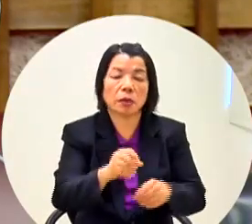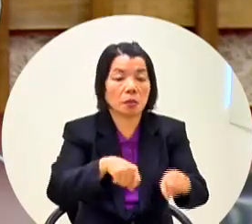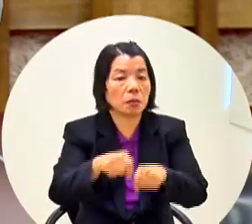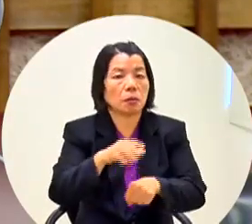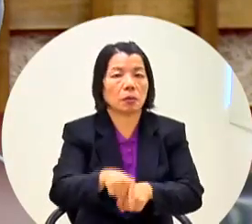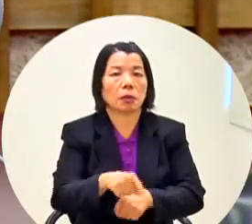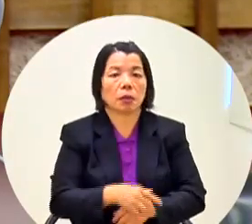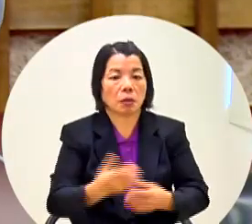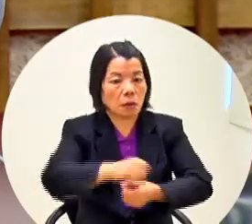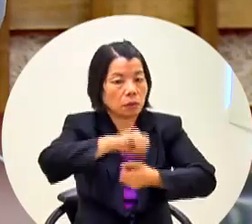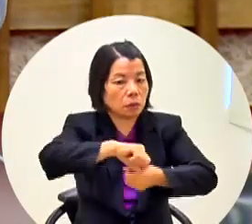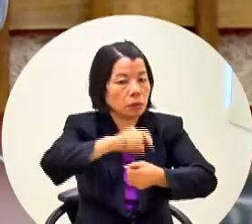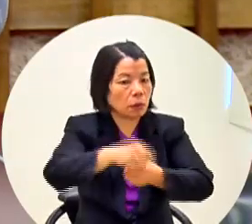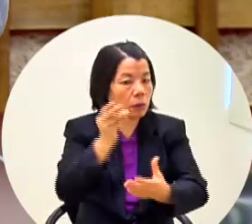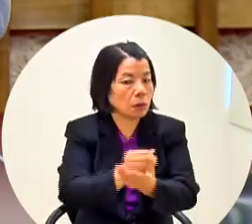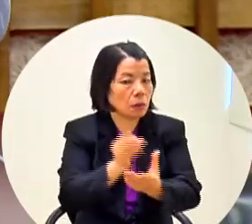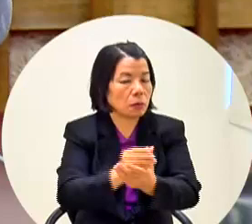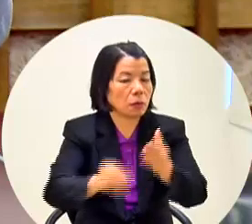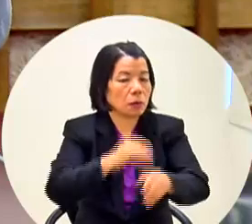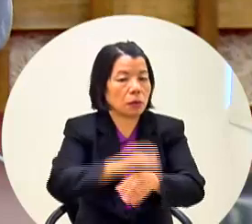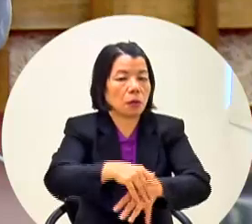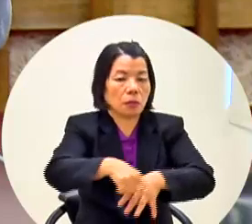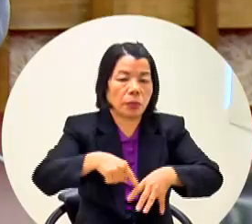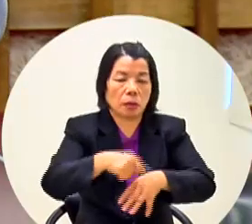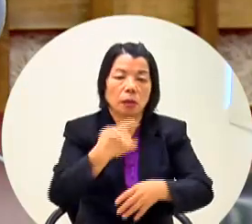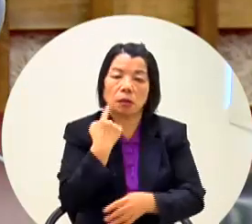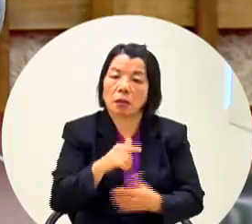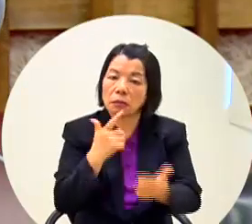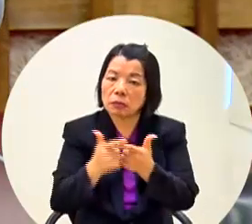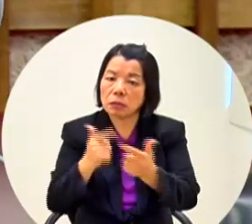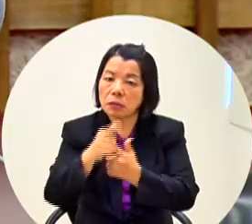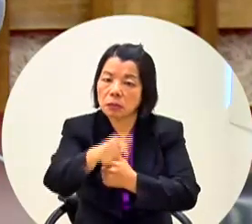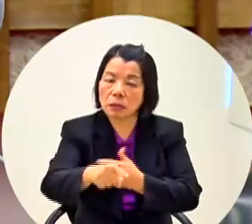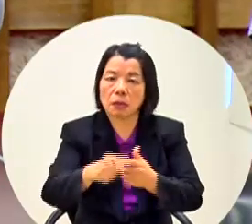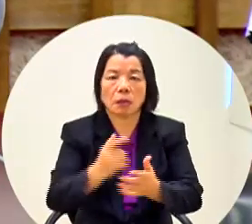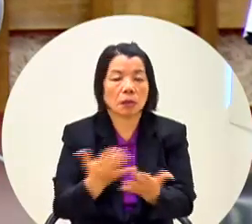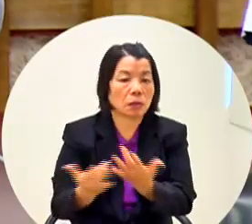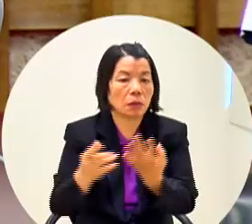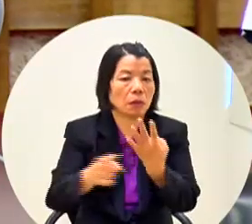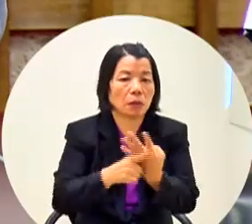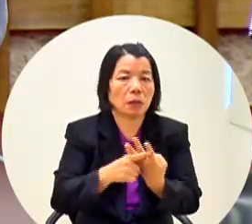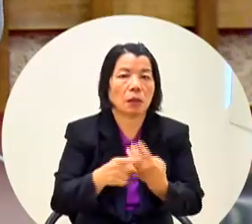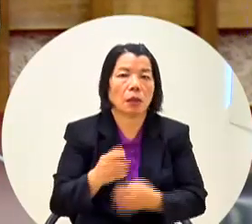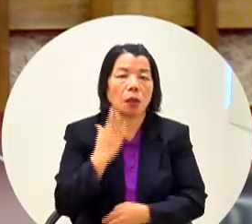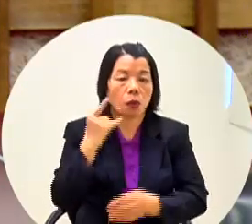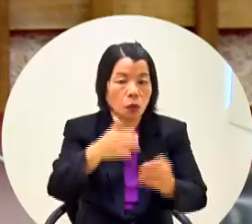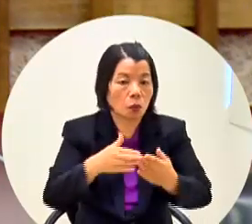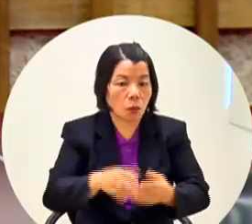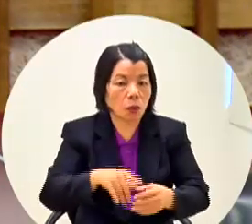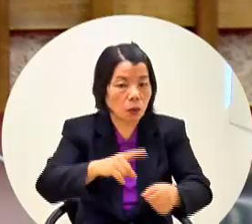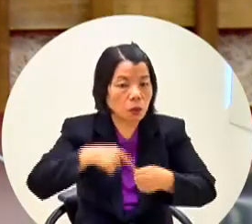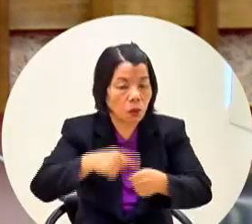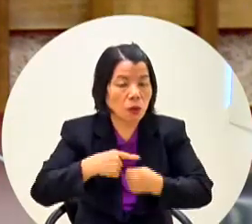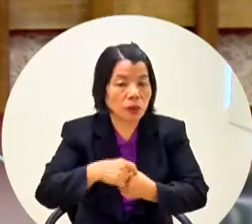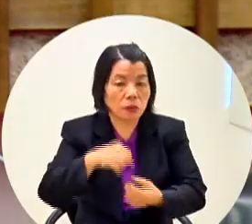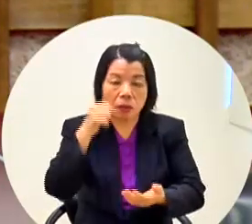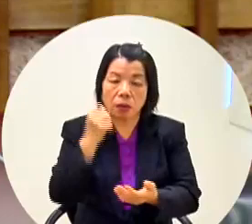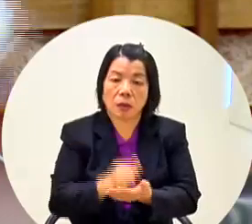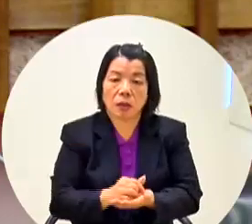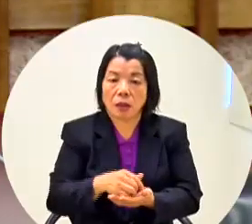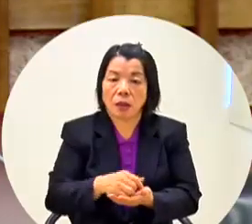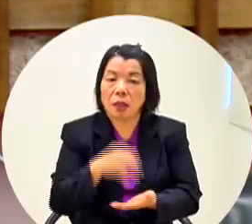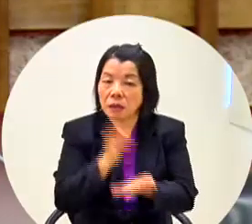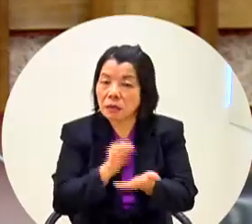这些的所谓投资成本，它合不合乎它的产业成本？不合乎表示它的获利相当低，不是来投资就